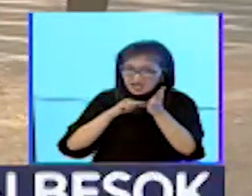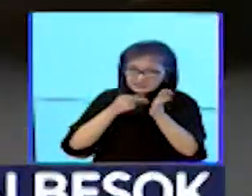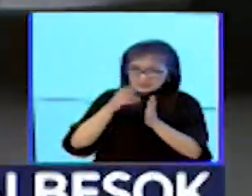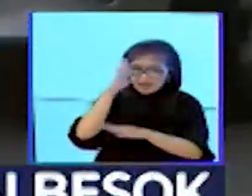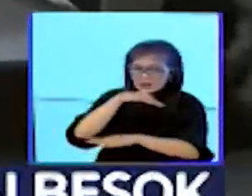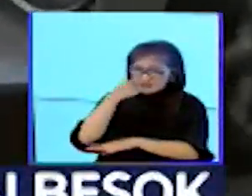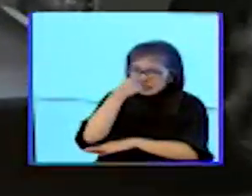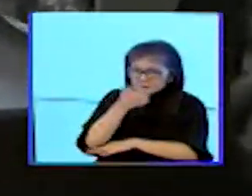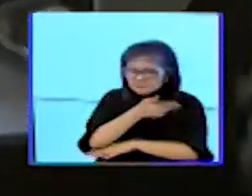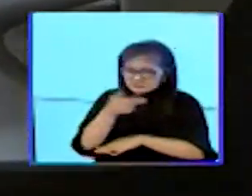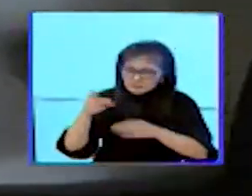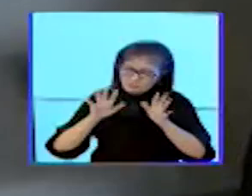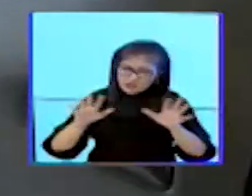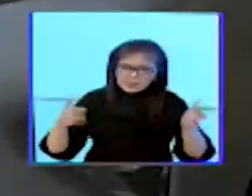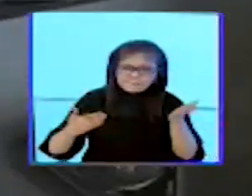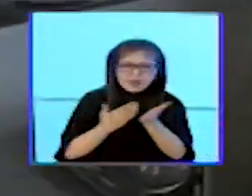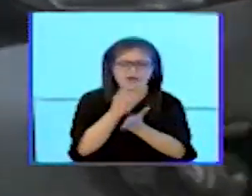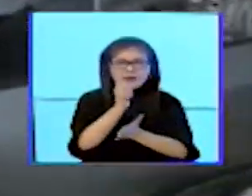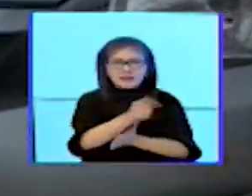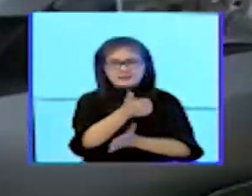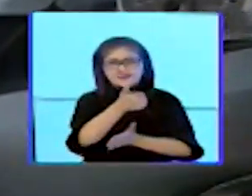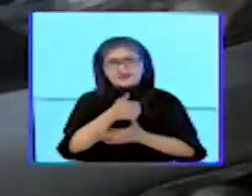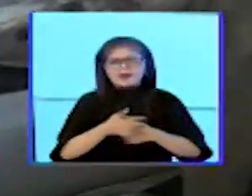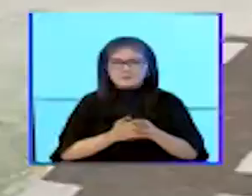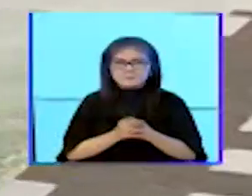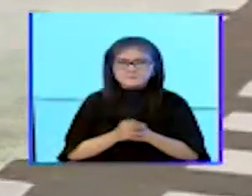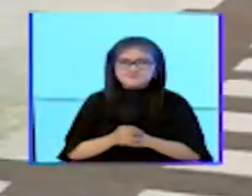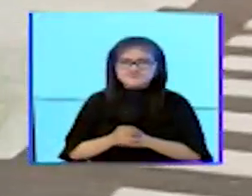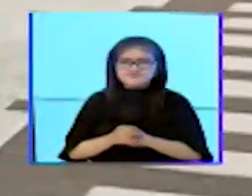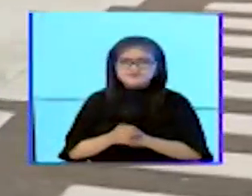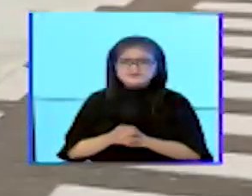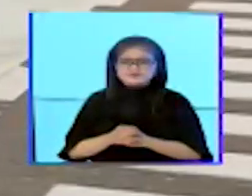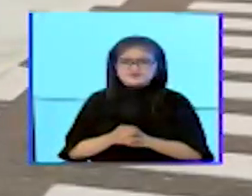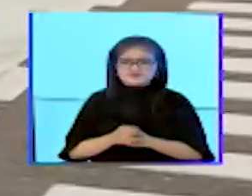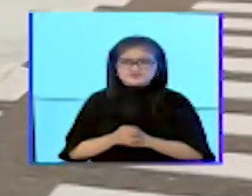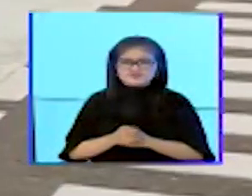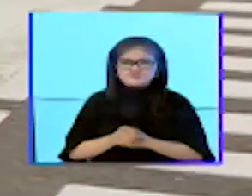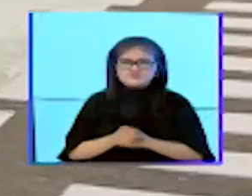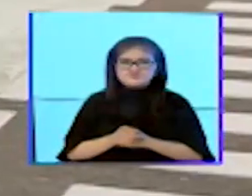akan dikenakan sanksi dari Jakarta Bunga Ayu Gilang Ramadan inews melaporkan